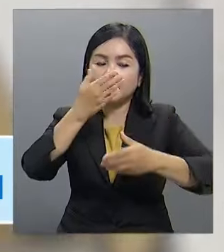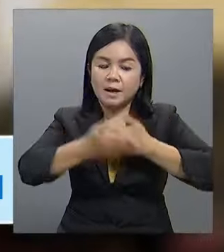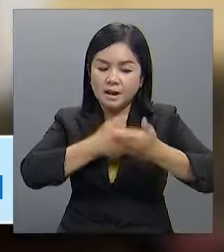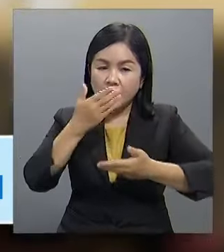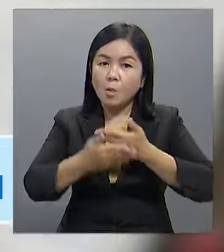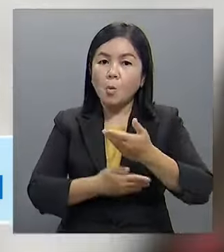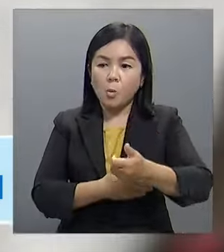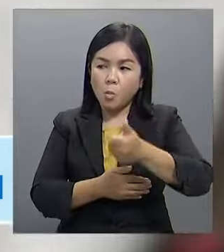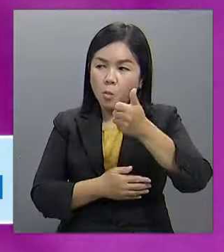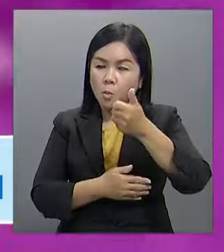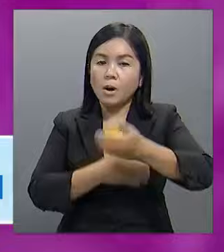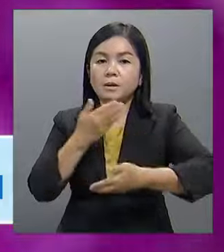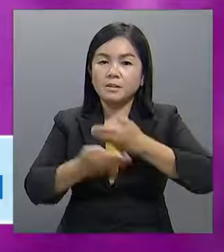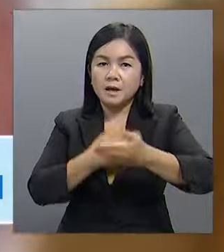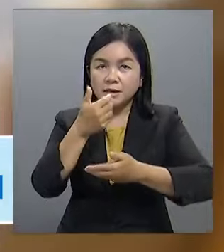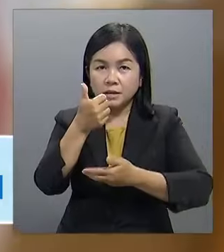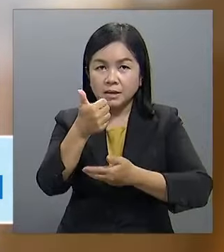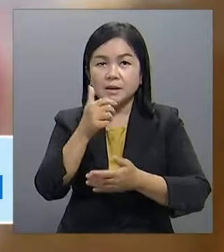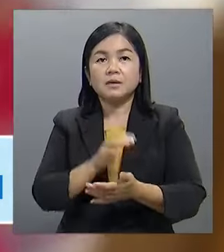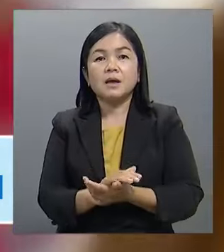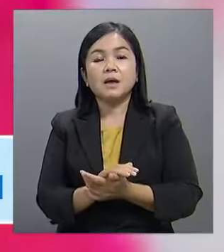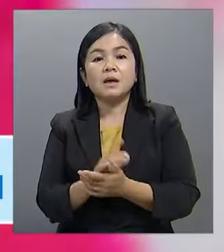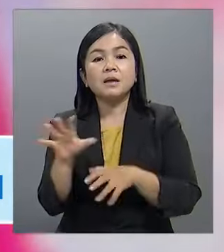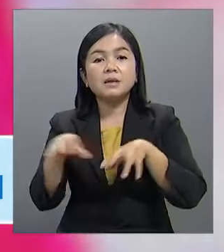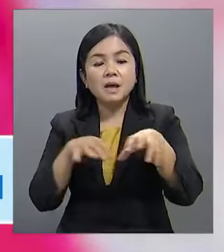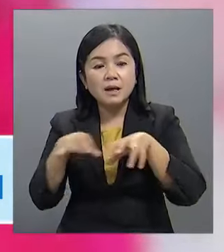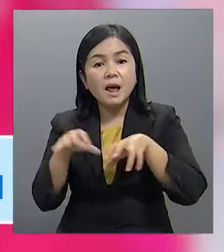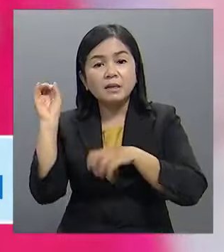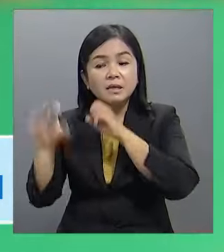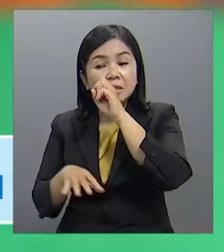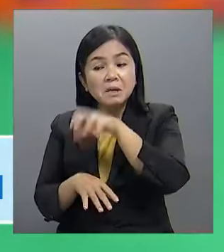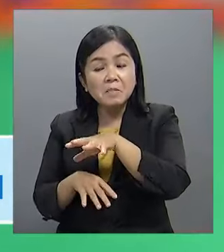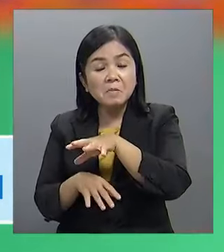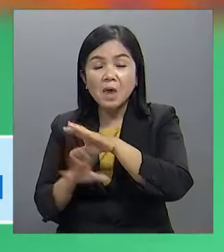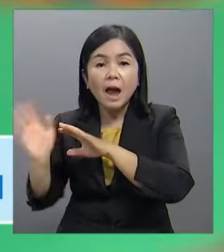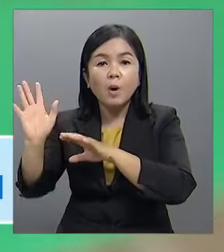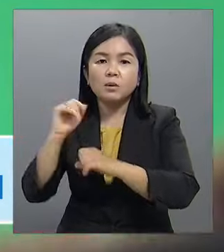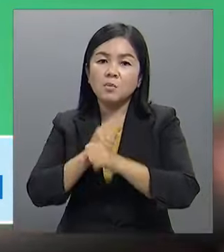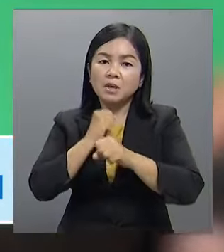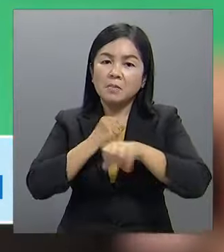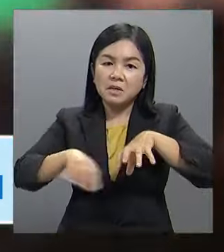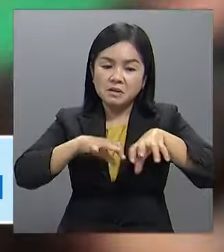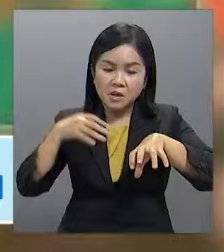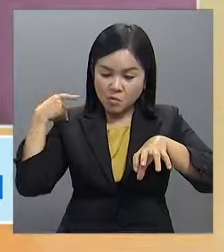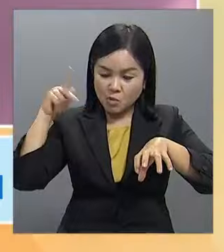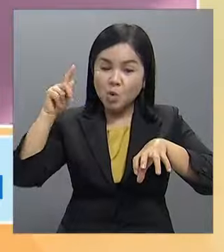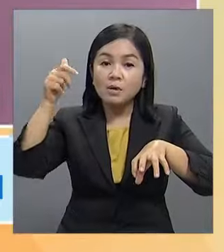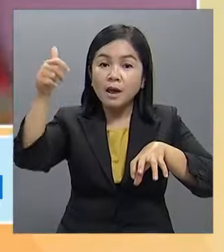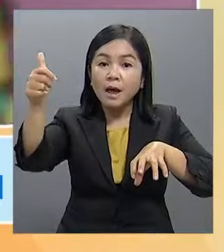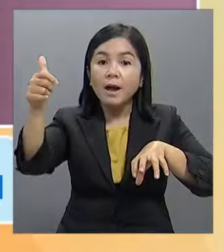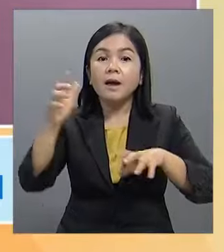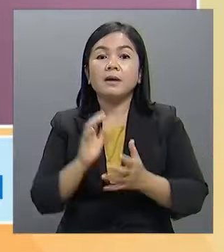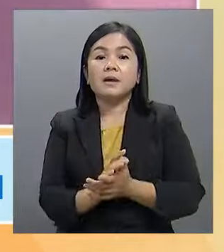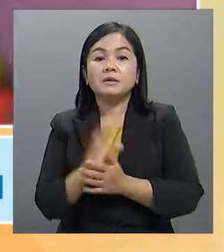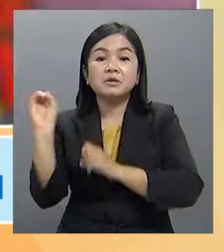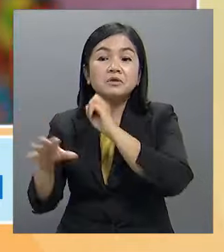นี่ยนอกเหนือจากจะสามารถจัดการกับขยะที่อยู่ในบ้านที่มีเยอะมากๆแล้วเนี่ยนะคะยังสามารถนำเอาขยะเหล่านี้มาสร้าง